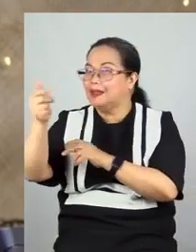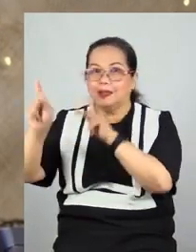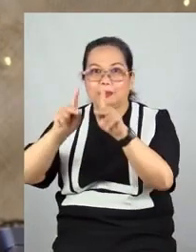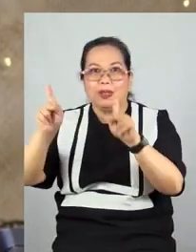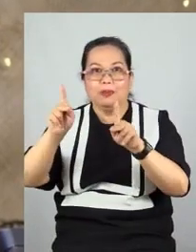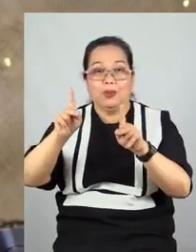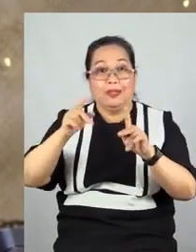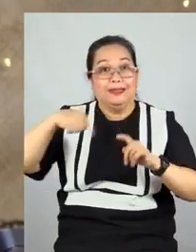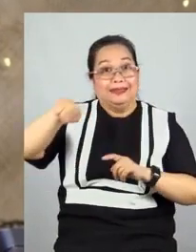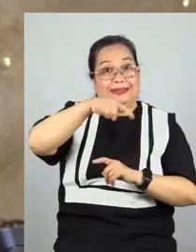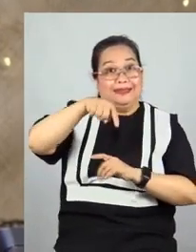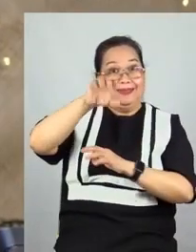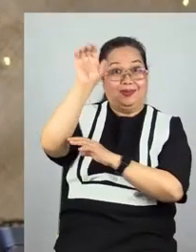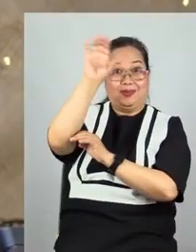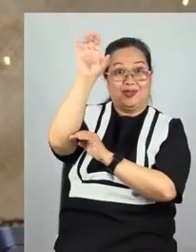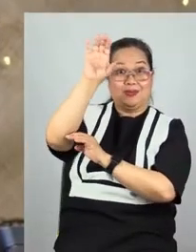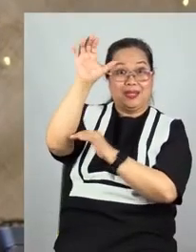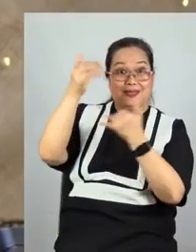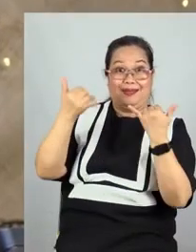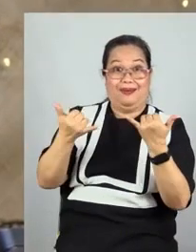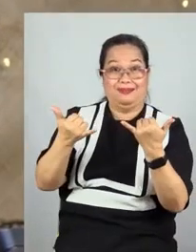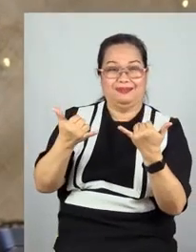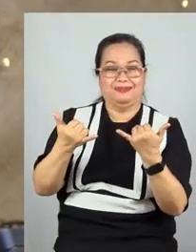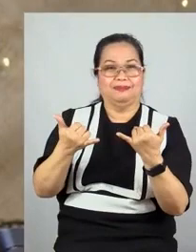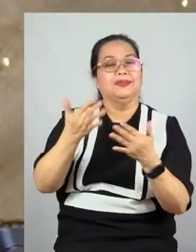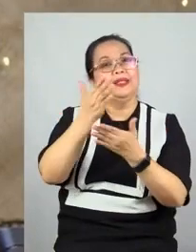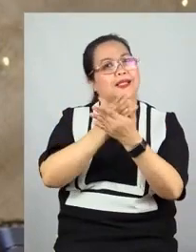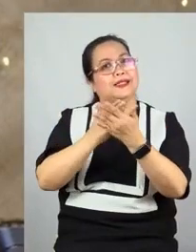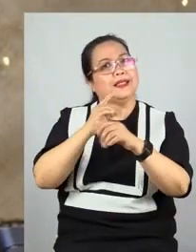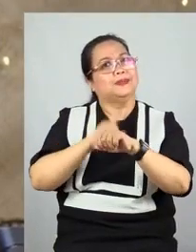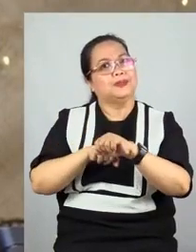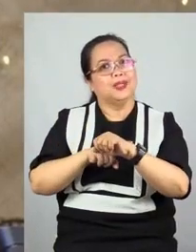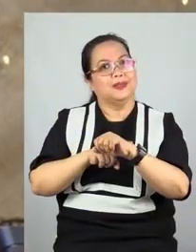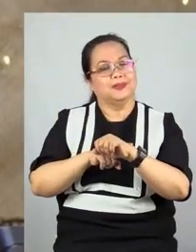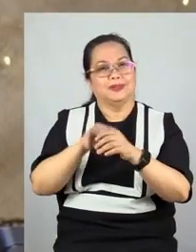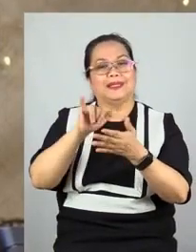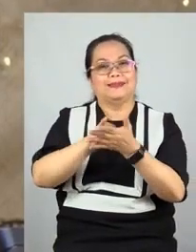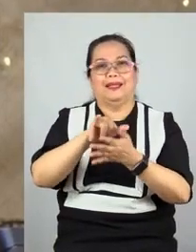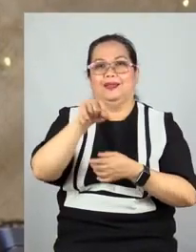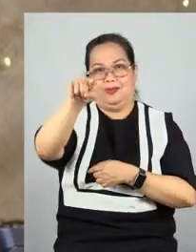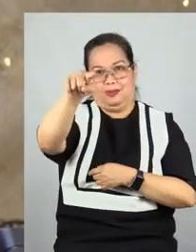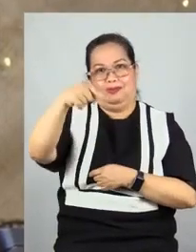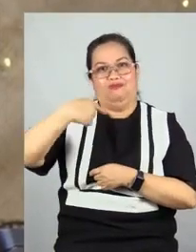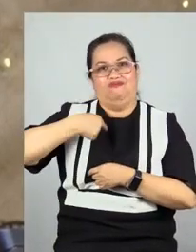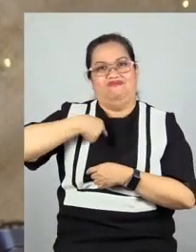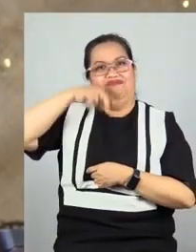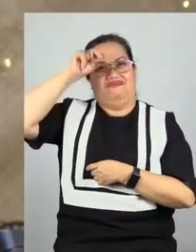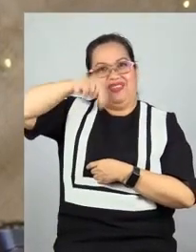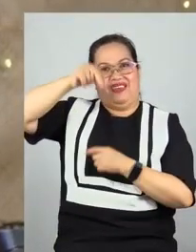Sa ating Kapaskuhan ngayon, kung minsan, yun ang kailangan natin.